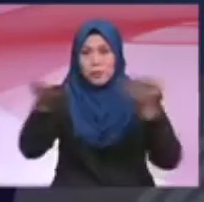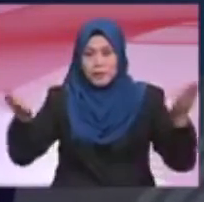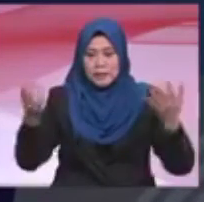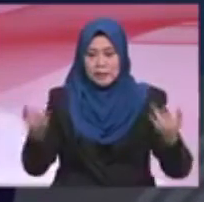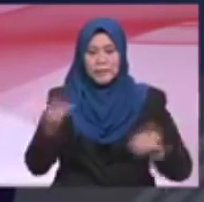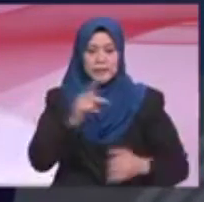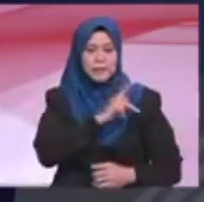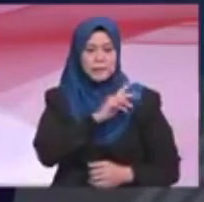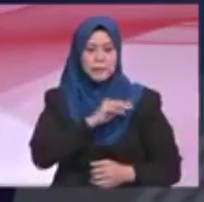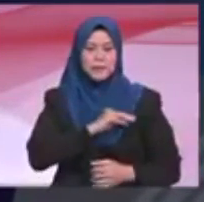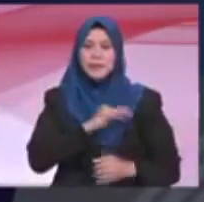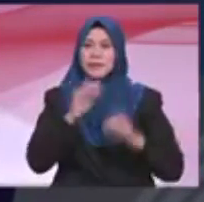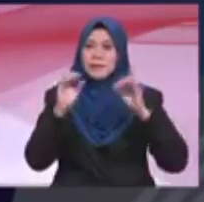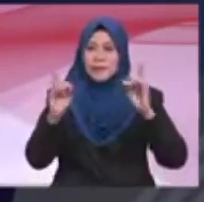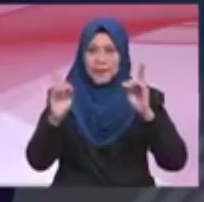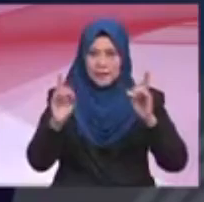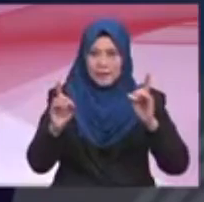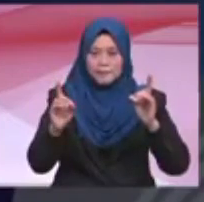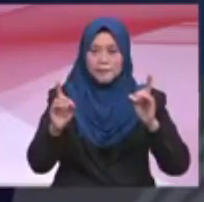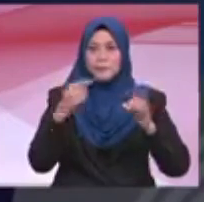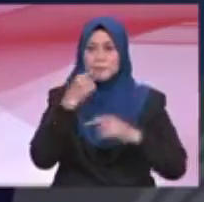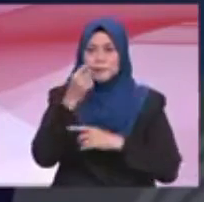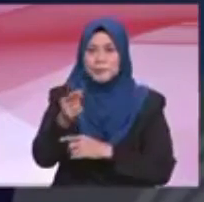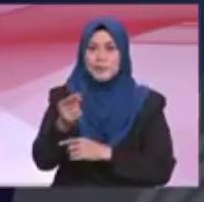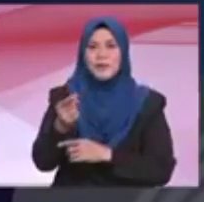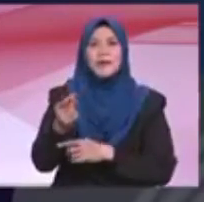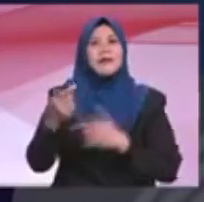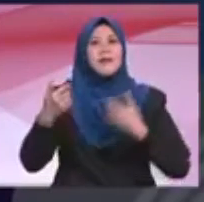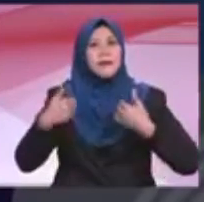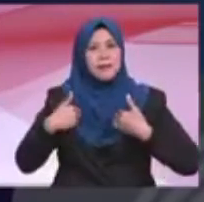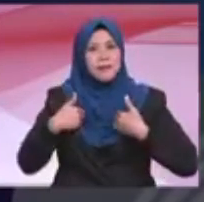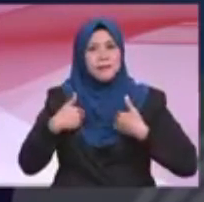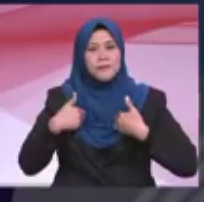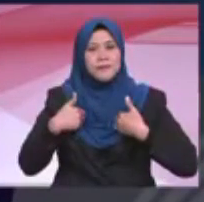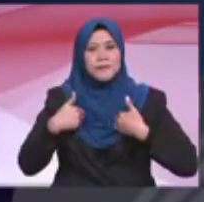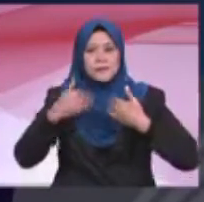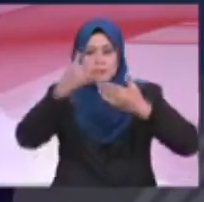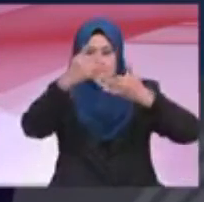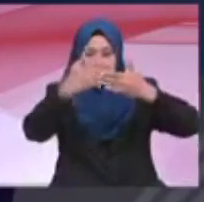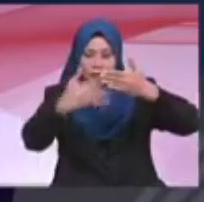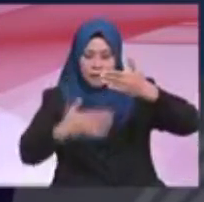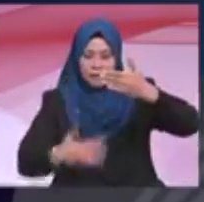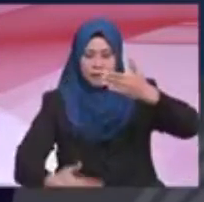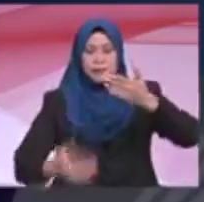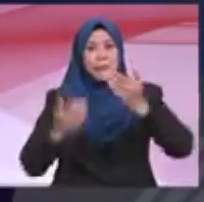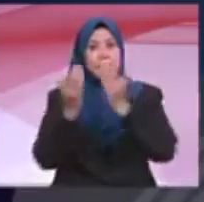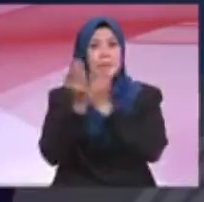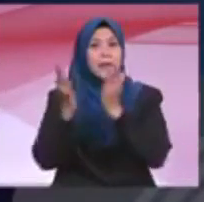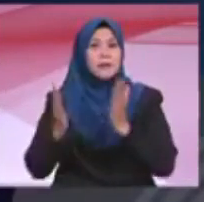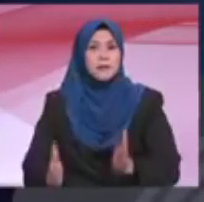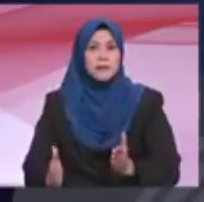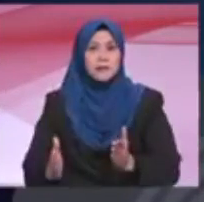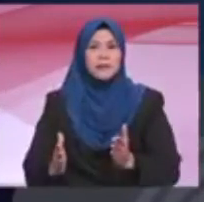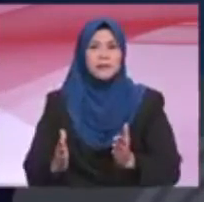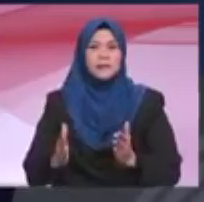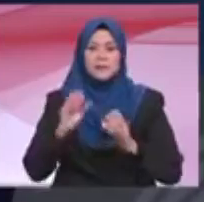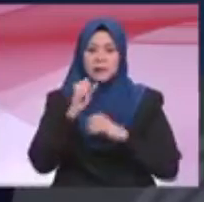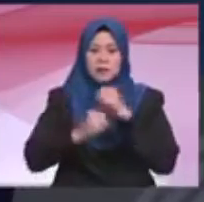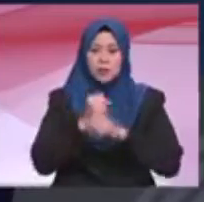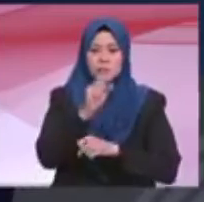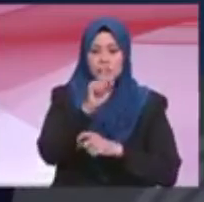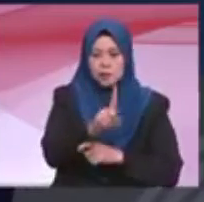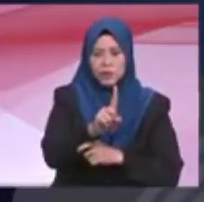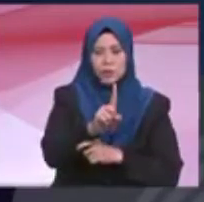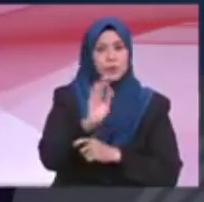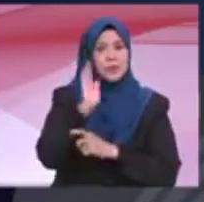kementerian khususnya sekolah-sekolah telah mempunyai senarai murid tahun 1 2021 yang akan masuk